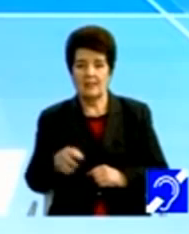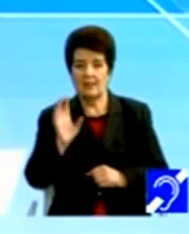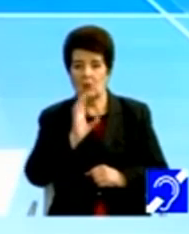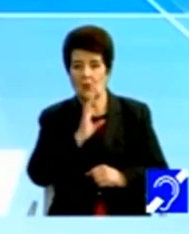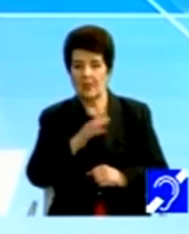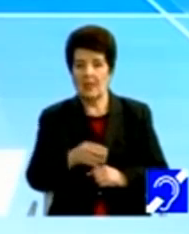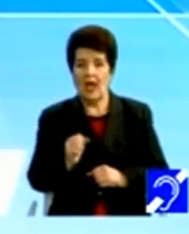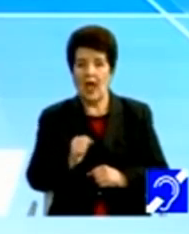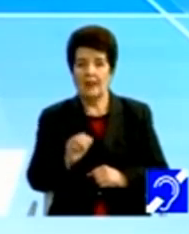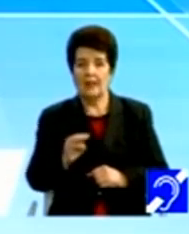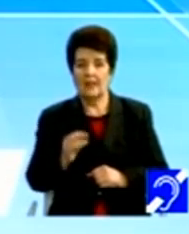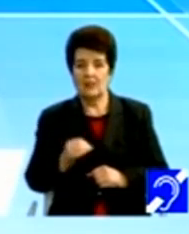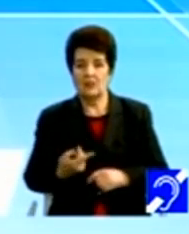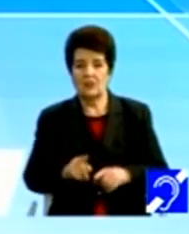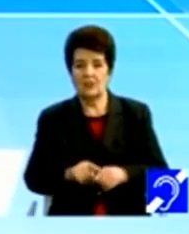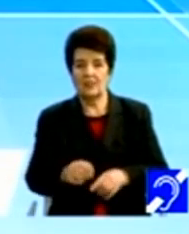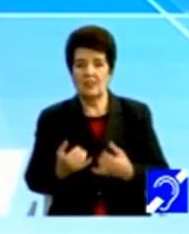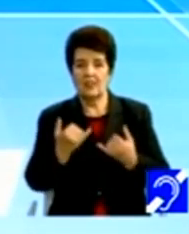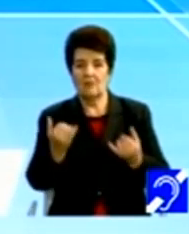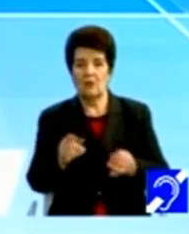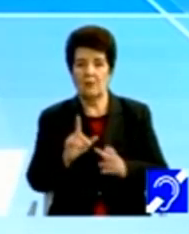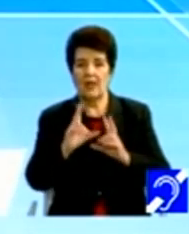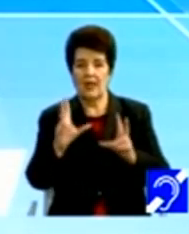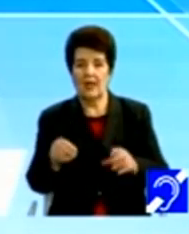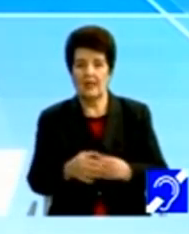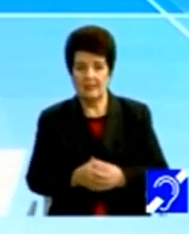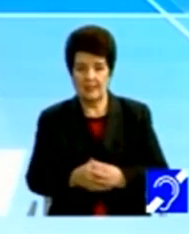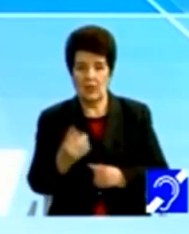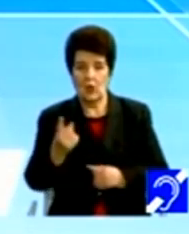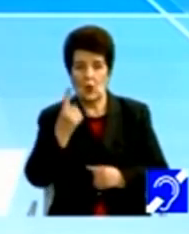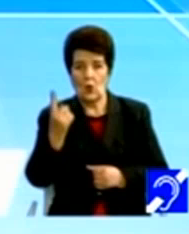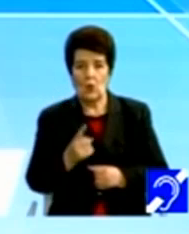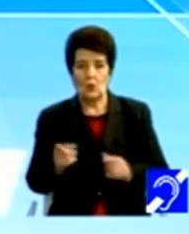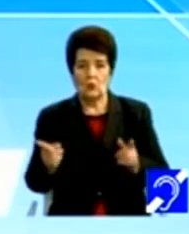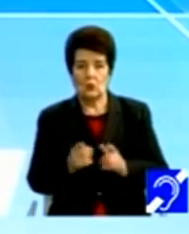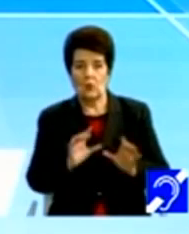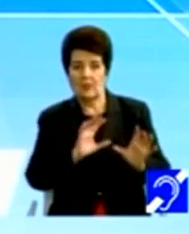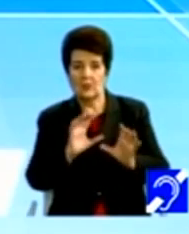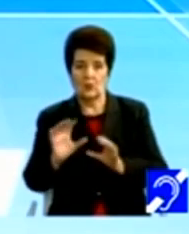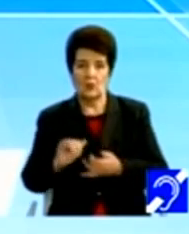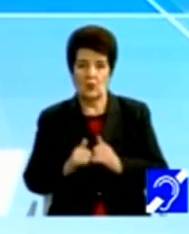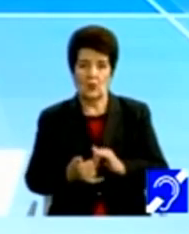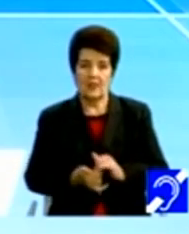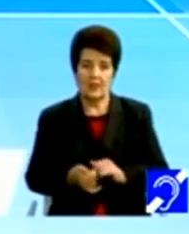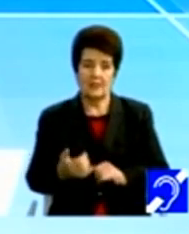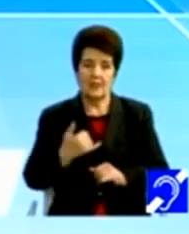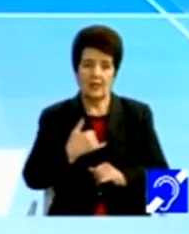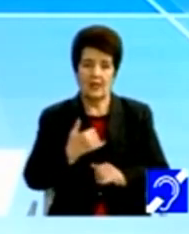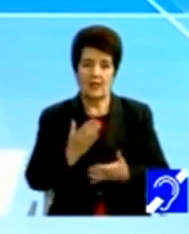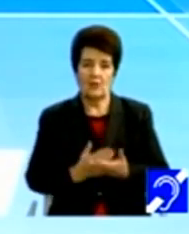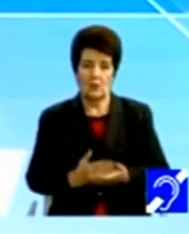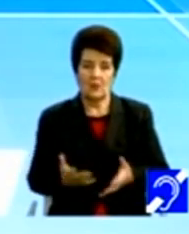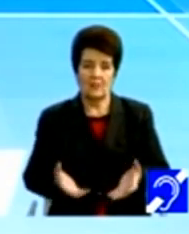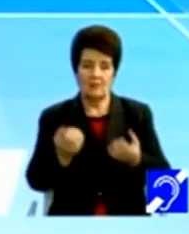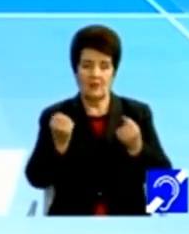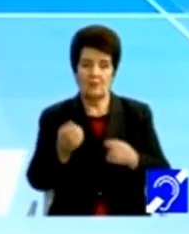pentru că acest lucru ne va oferi garanția unui scut de securitate în condițiile în care noi vrem să